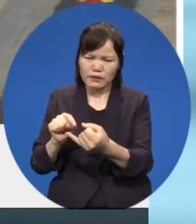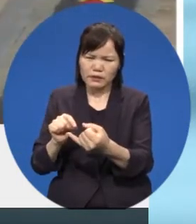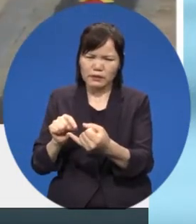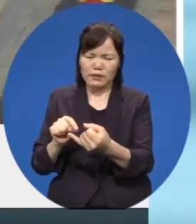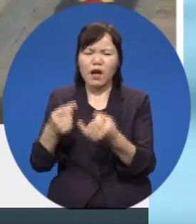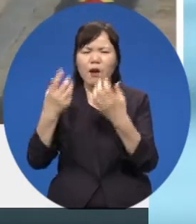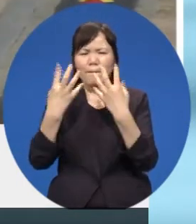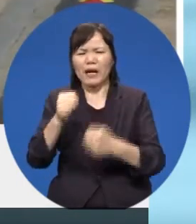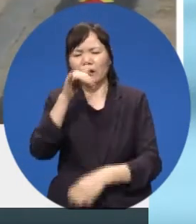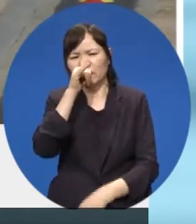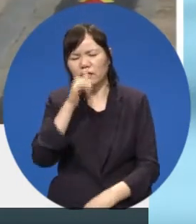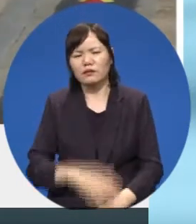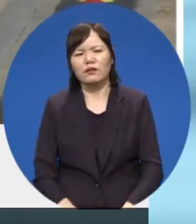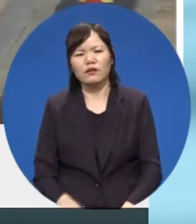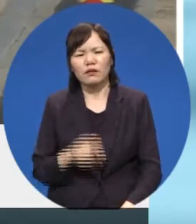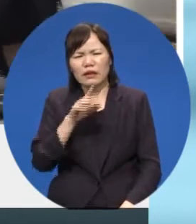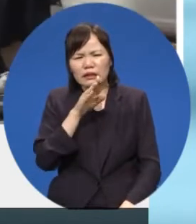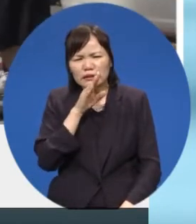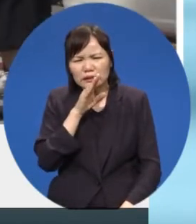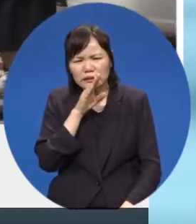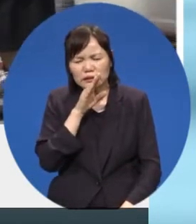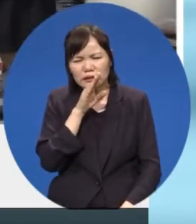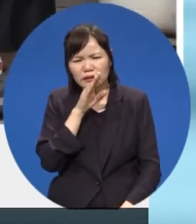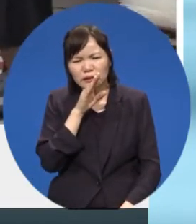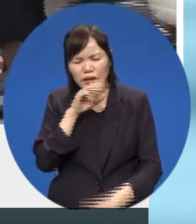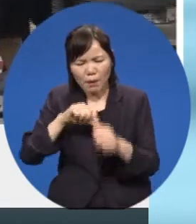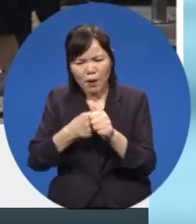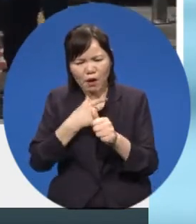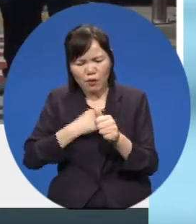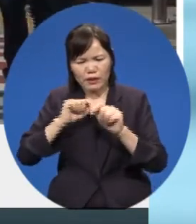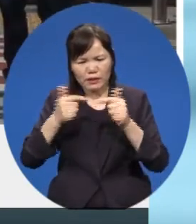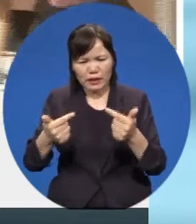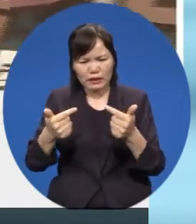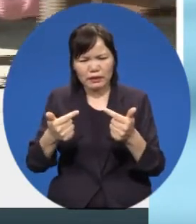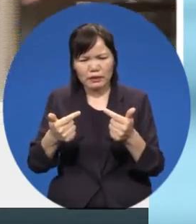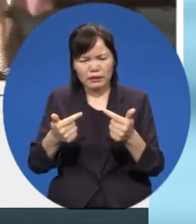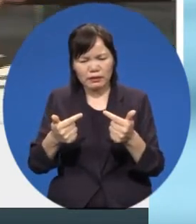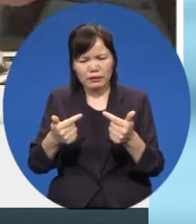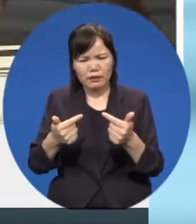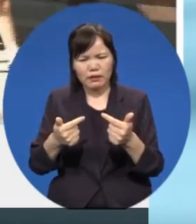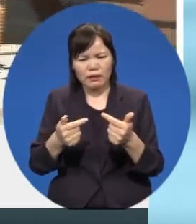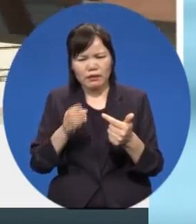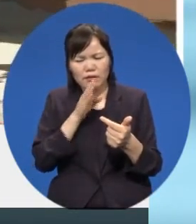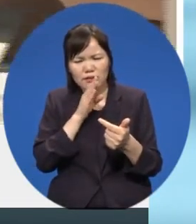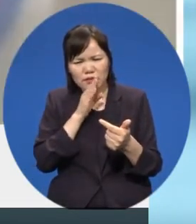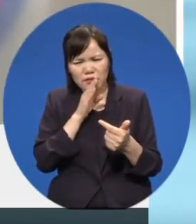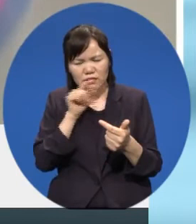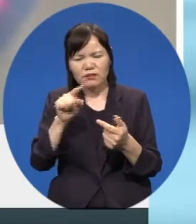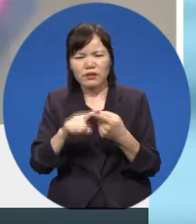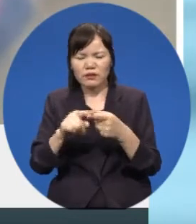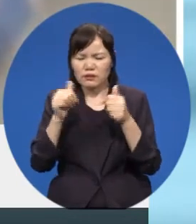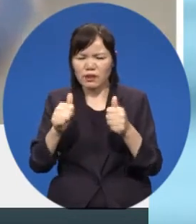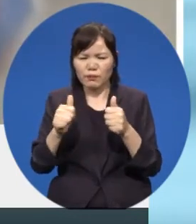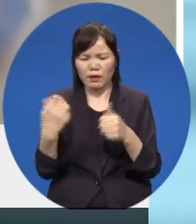사실 많거든요 4화 그럼 이제 진정으로 이루어진 처벌을 원하지 않는다는 이 탄소가 진정 인지 이 부분에 대해서는 재판을 담당하는